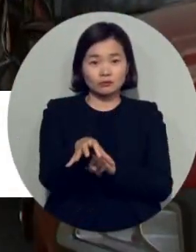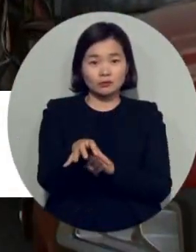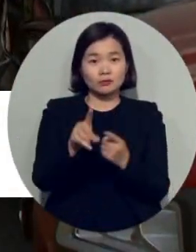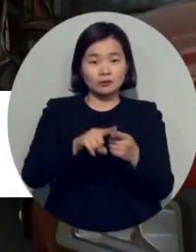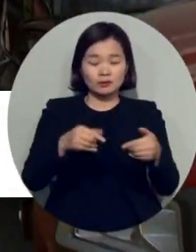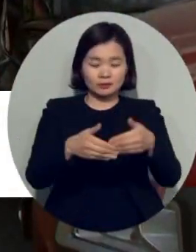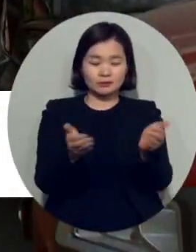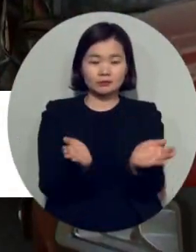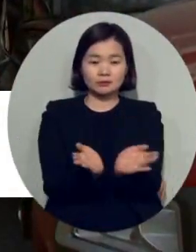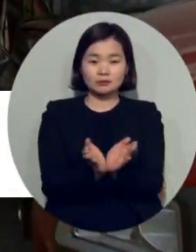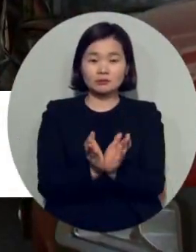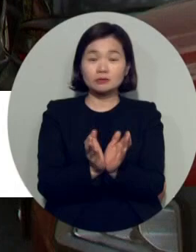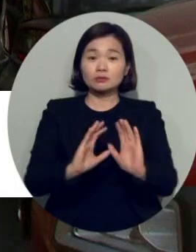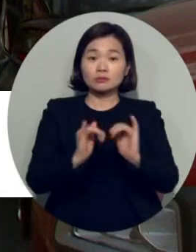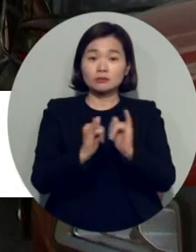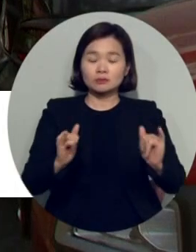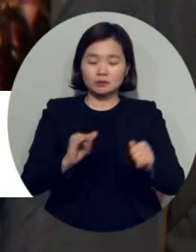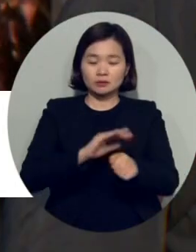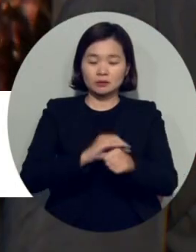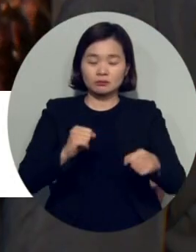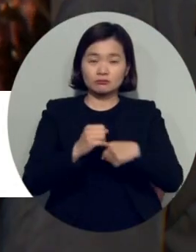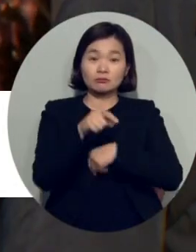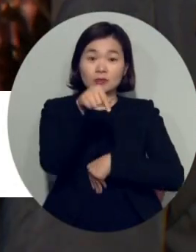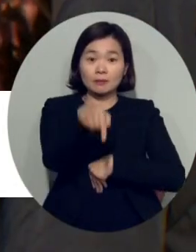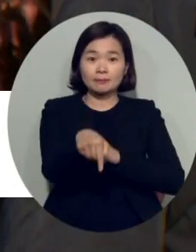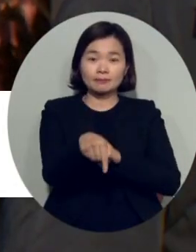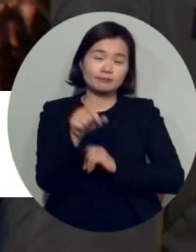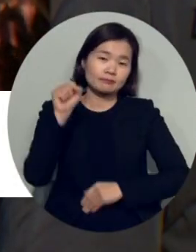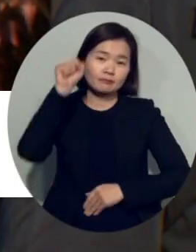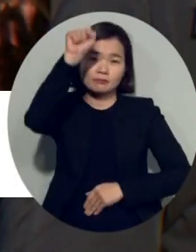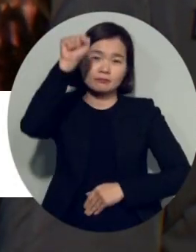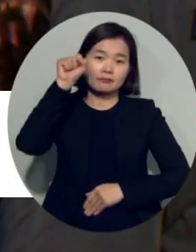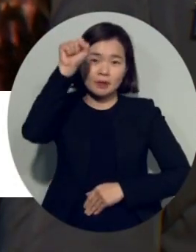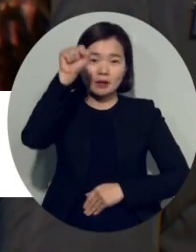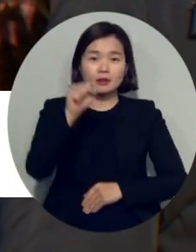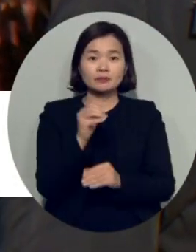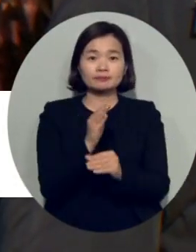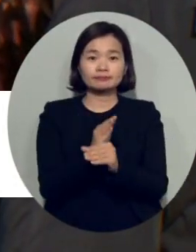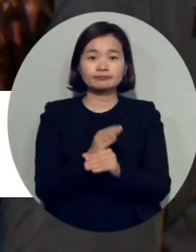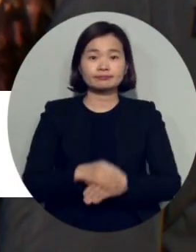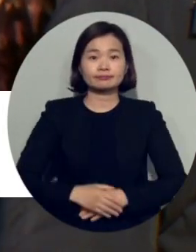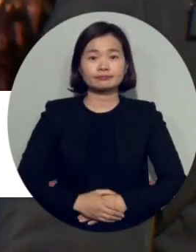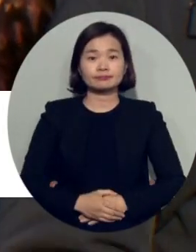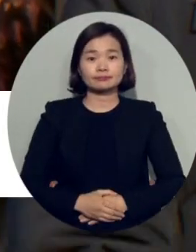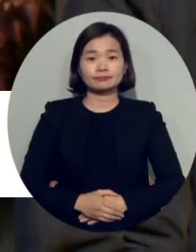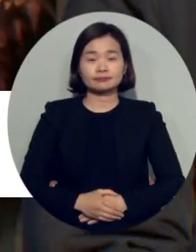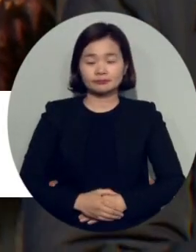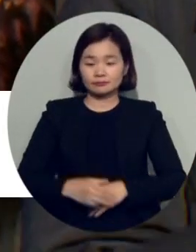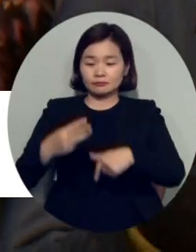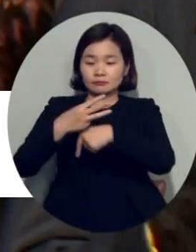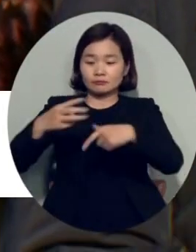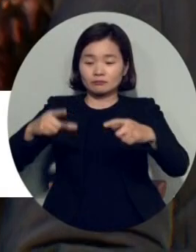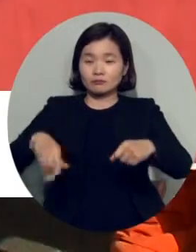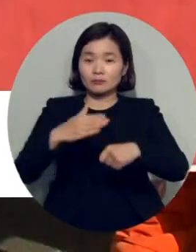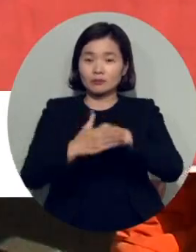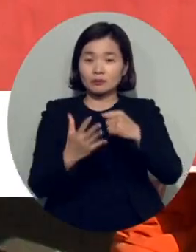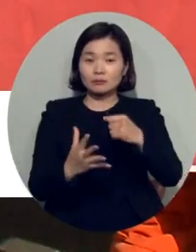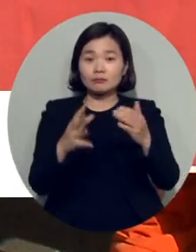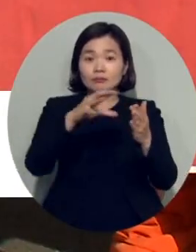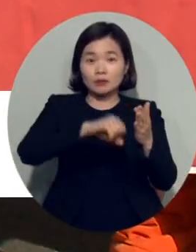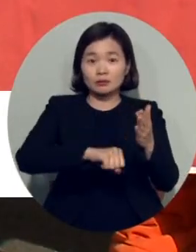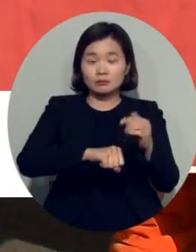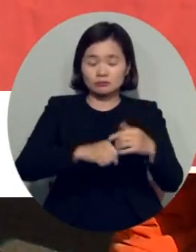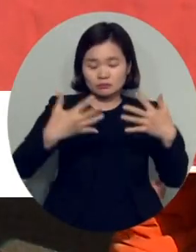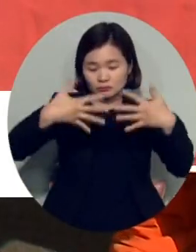민간단체는 국민의힘 경북도당 앞에서 규탄 기자회견을 열었습니다. 군의군의 대구 편입 약속을